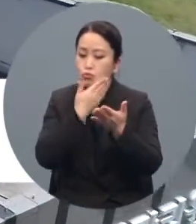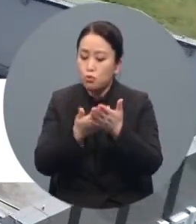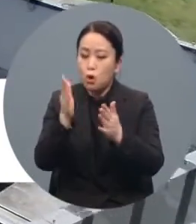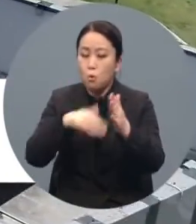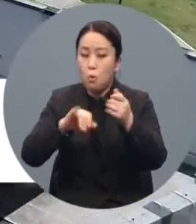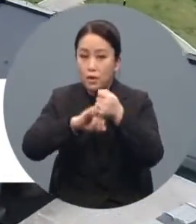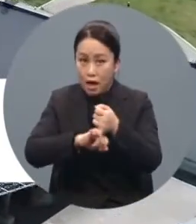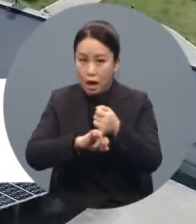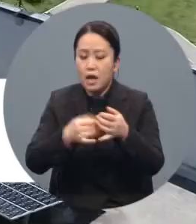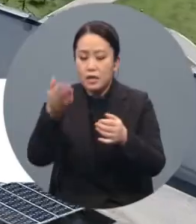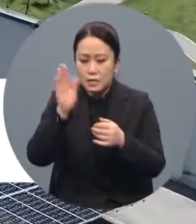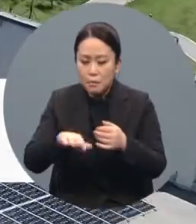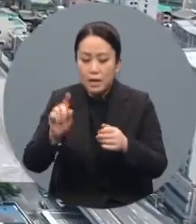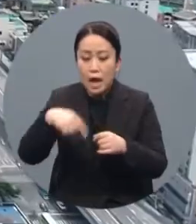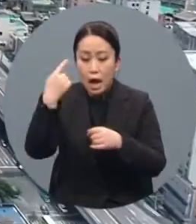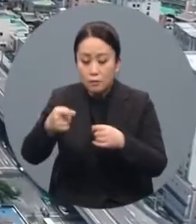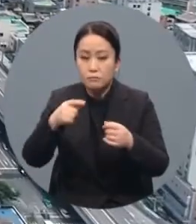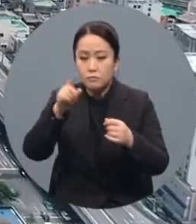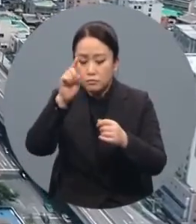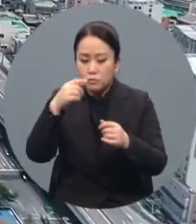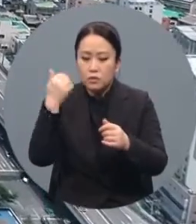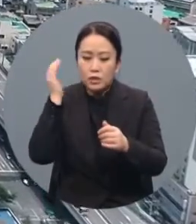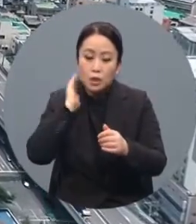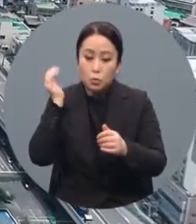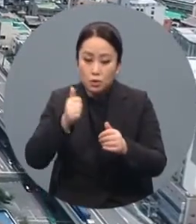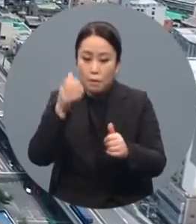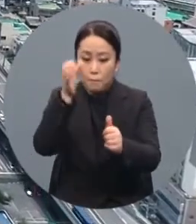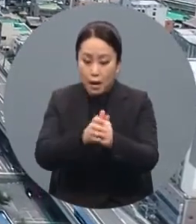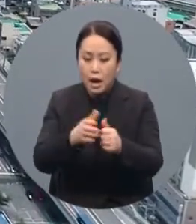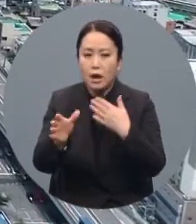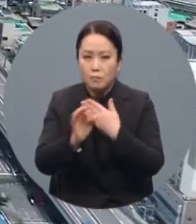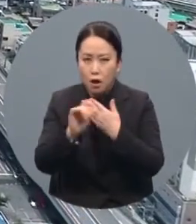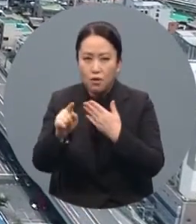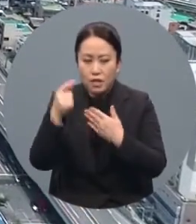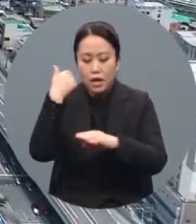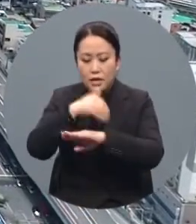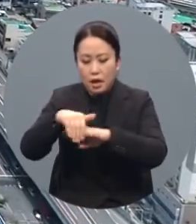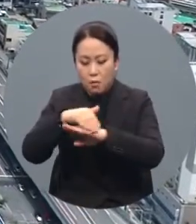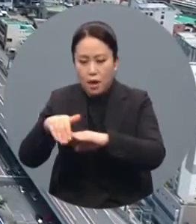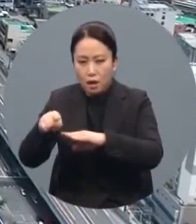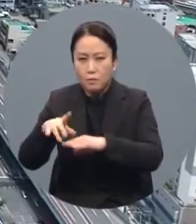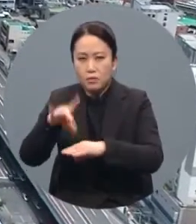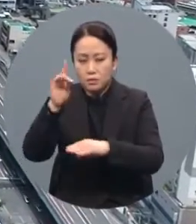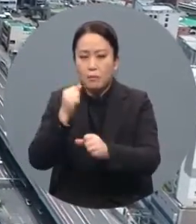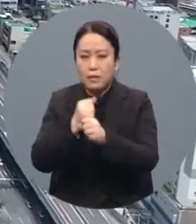수 있도록 국가균형발전위원회에 초안 작성을 요청했다고 덧붙였습니다.